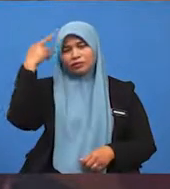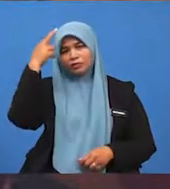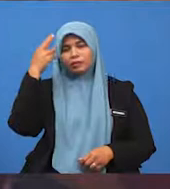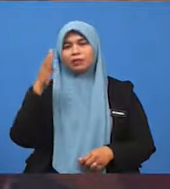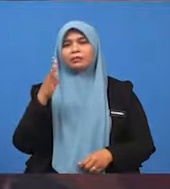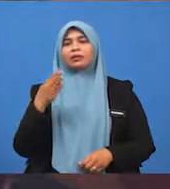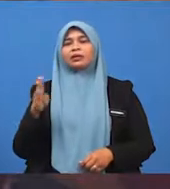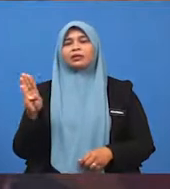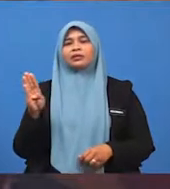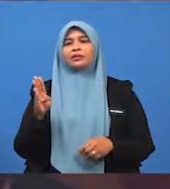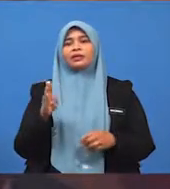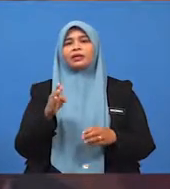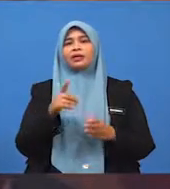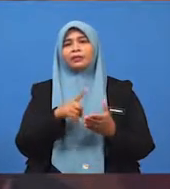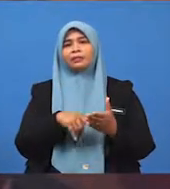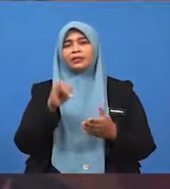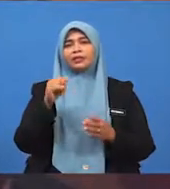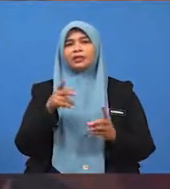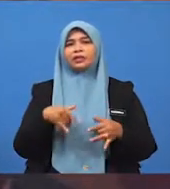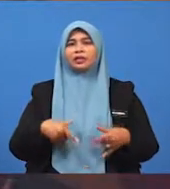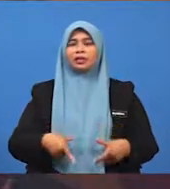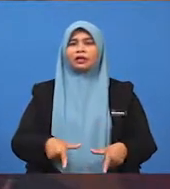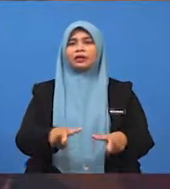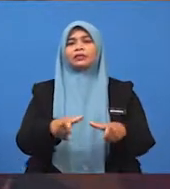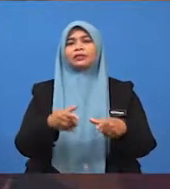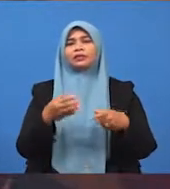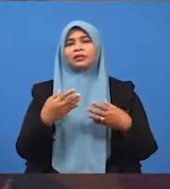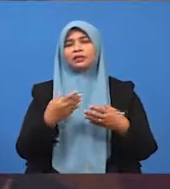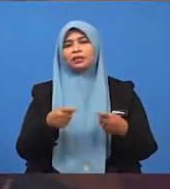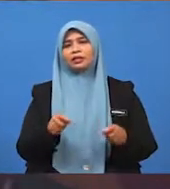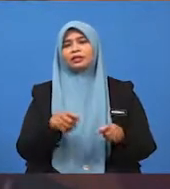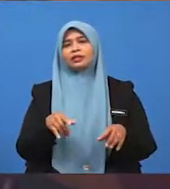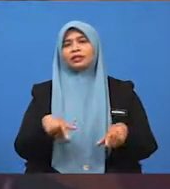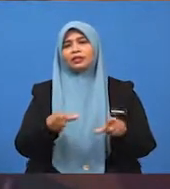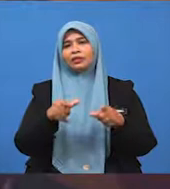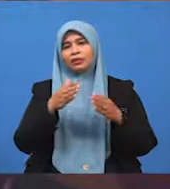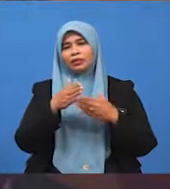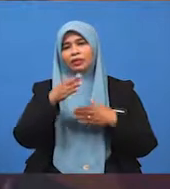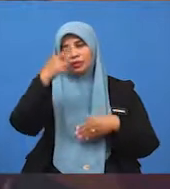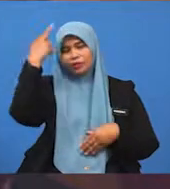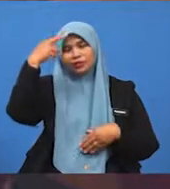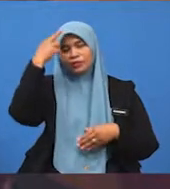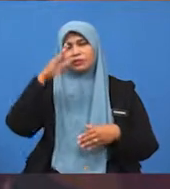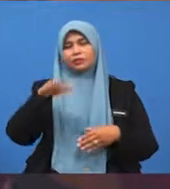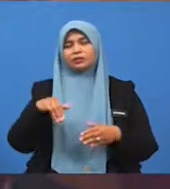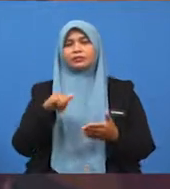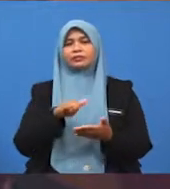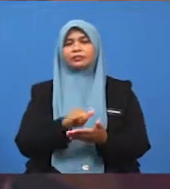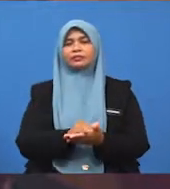Kesimpulannya ialah kenyataan bahawa Al-Quran turun secara berpingkat atau sekaligus